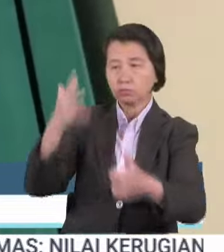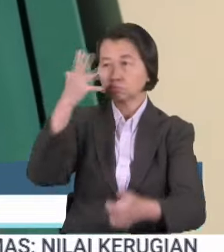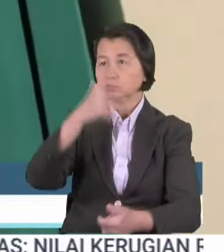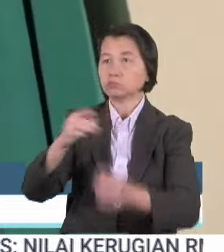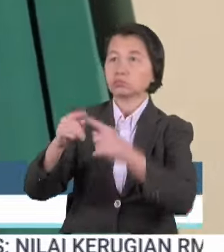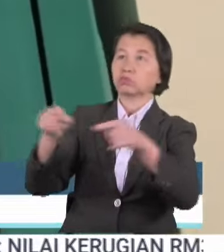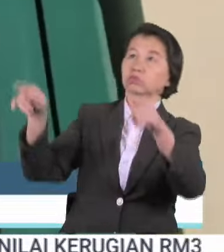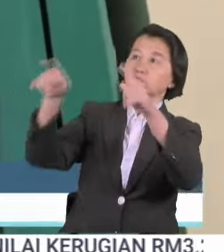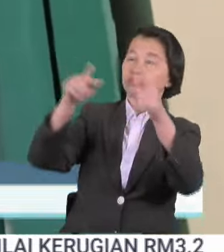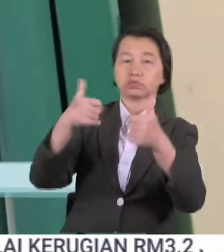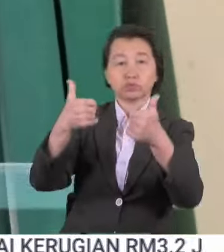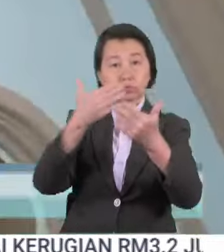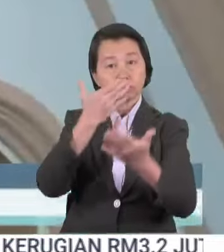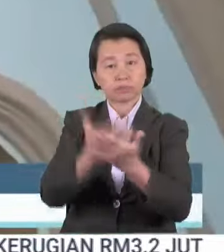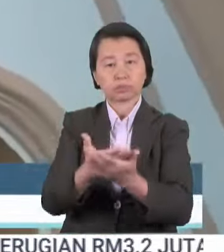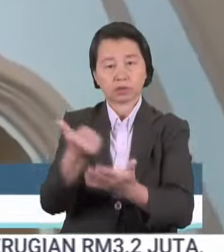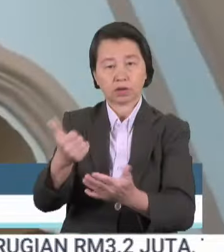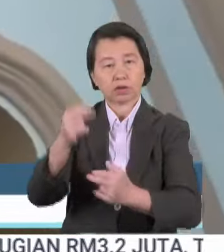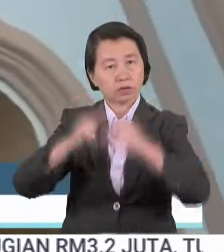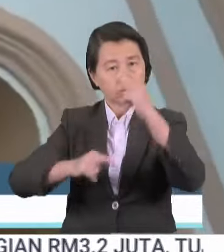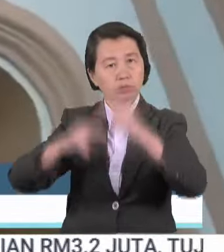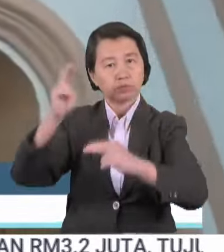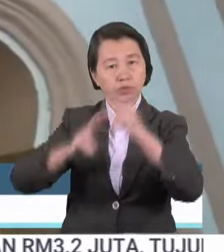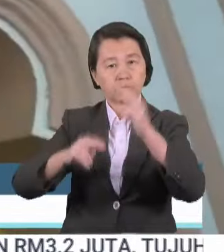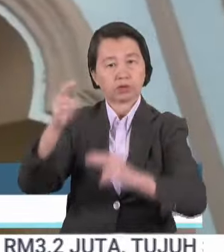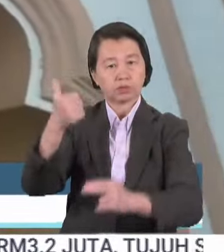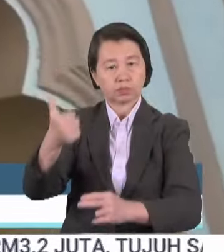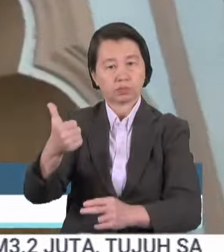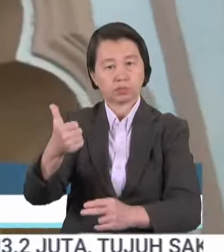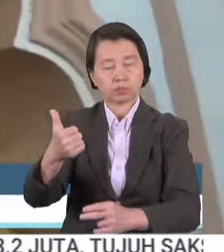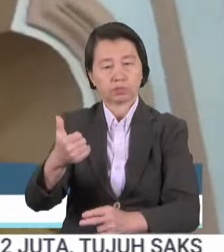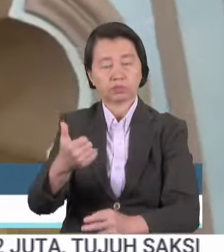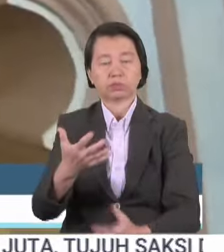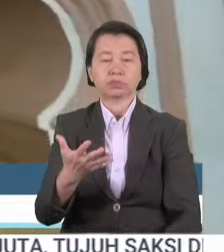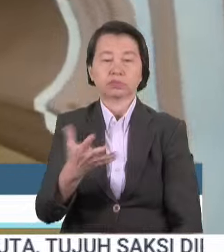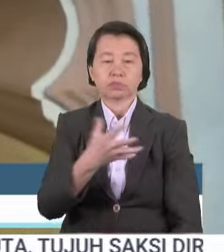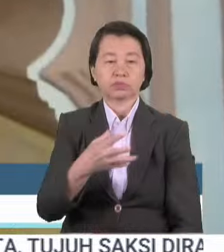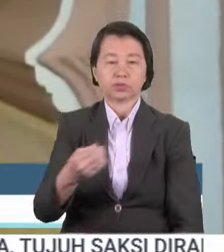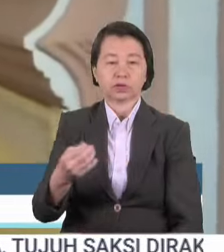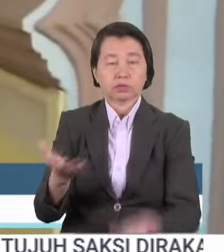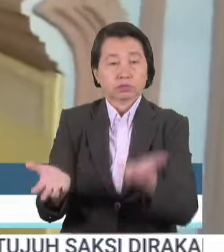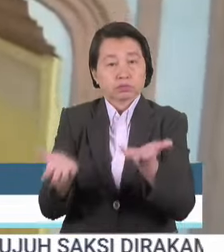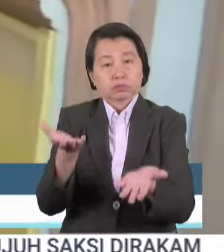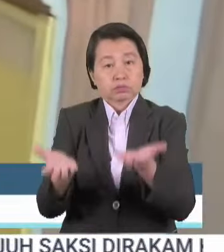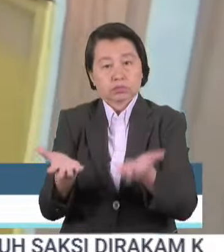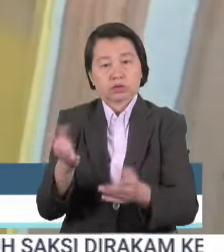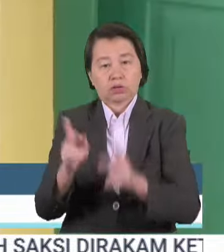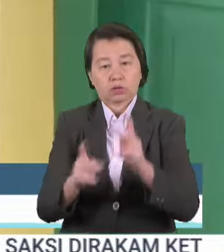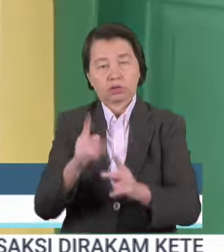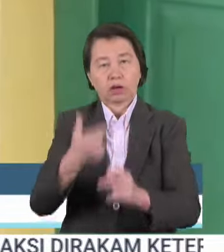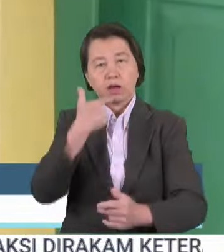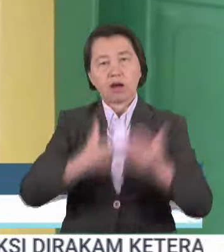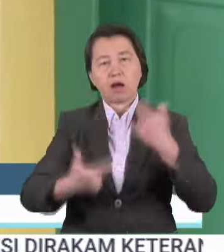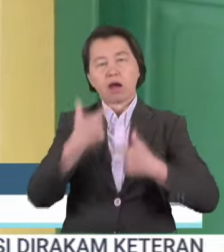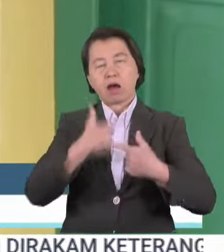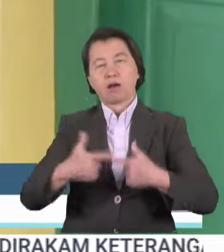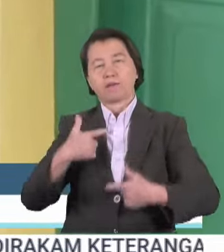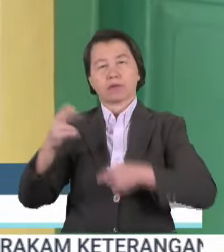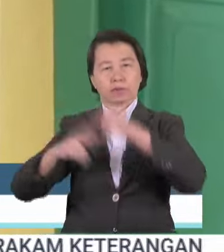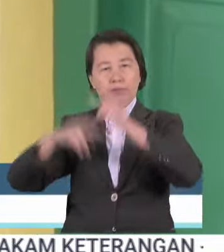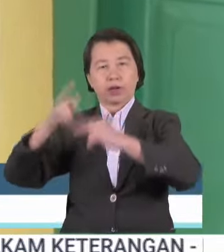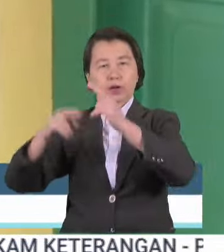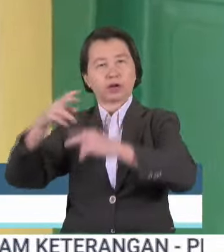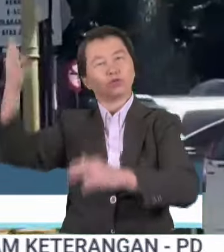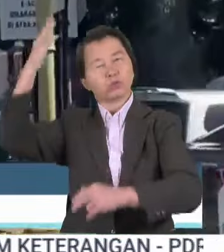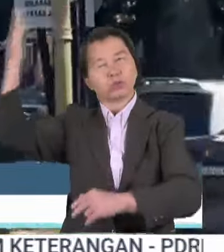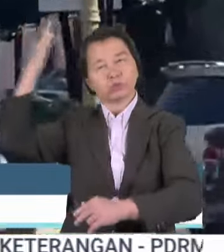menariklah dan cukup baiklah pembinaan dia. Ini pasal masjid ini, kemungkinan besar orang lama-lama membinakan masjid ini.